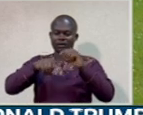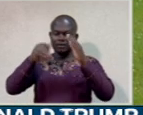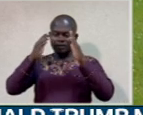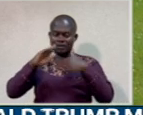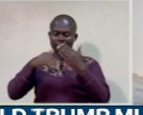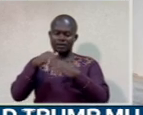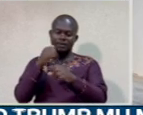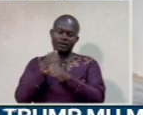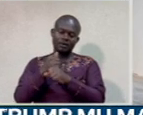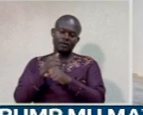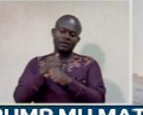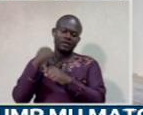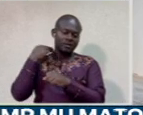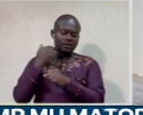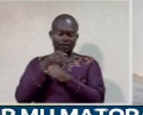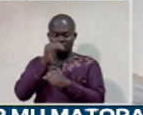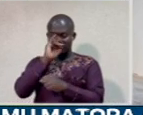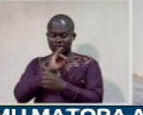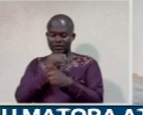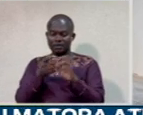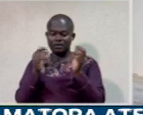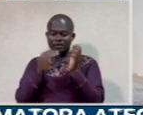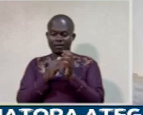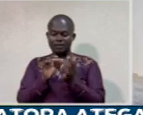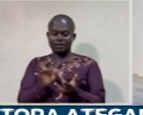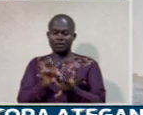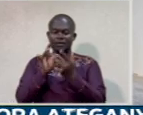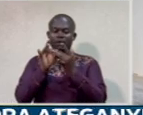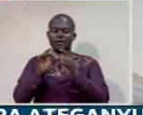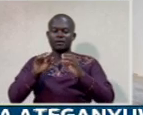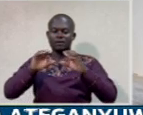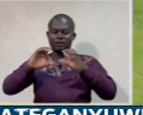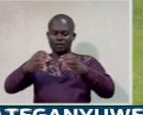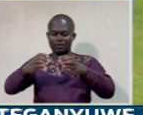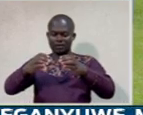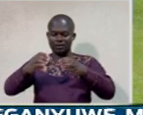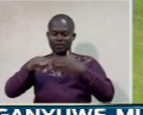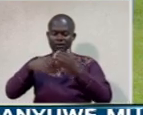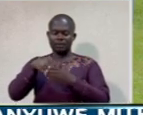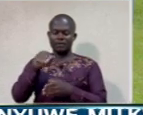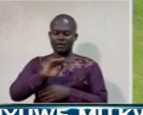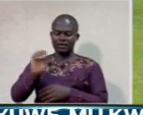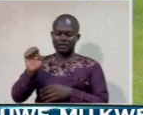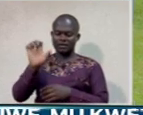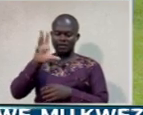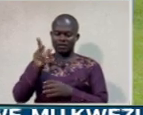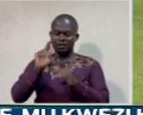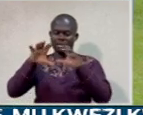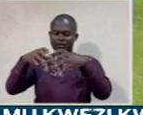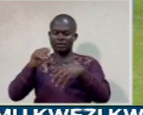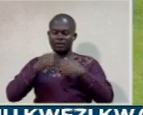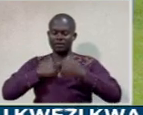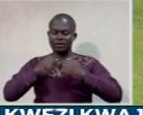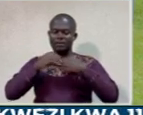abapolitisiye bakoze Jenoside yakorewe Abatutsi ariko no kubw'umwihariko ku cyicaro cya East African Community